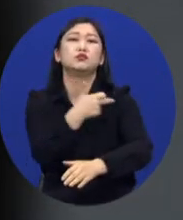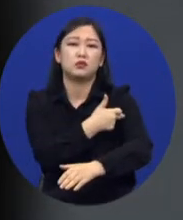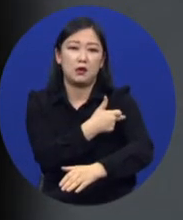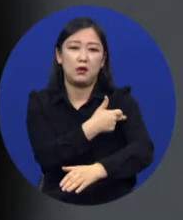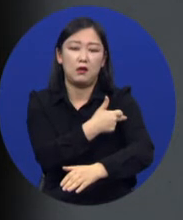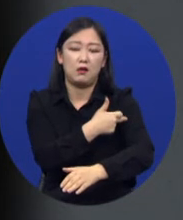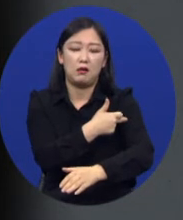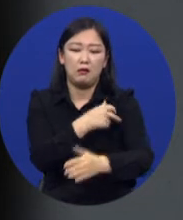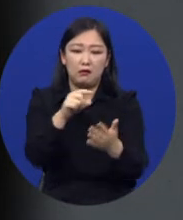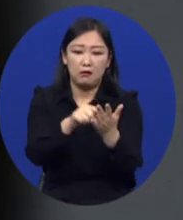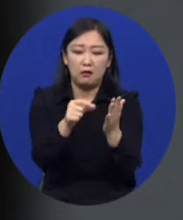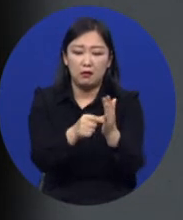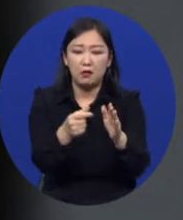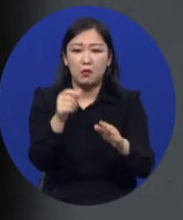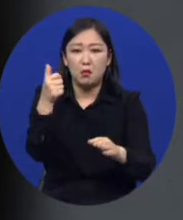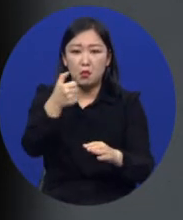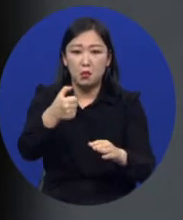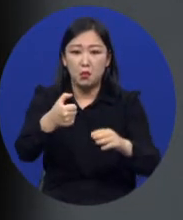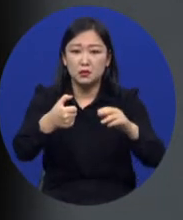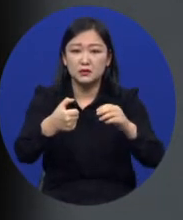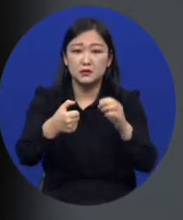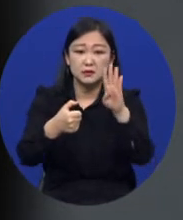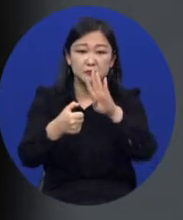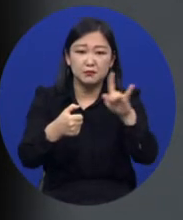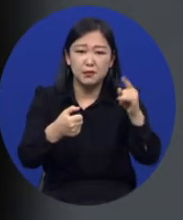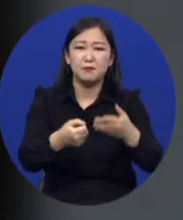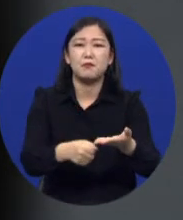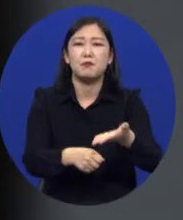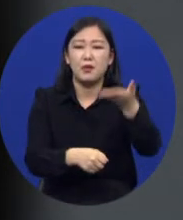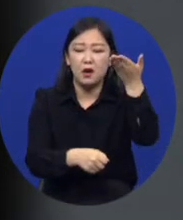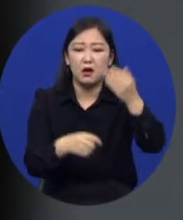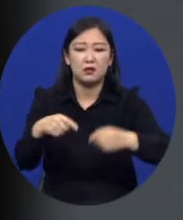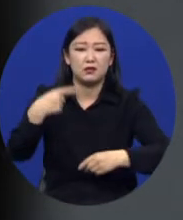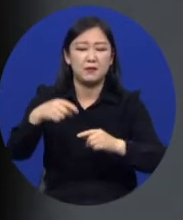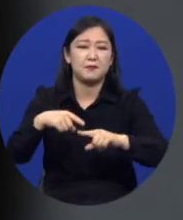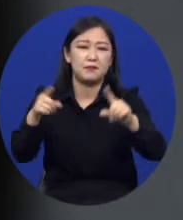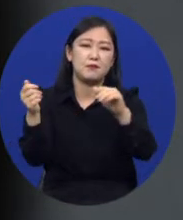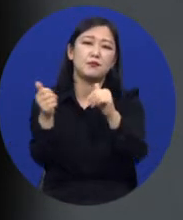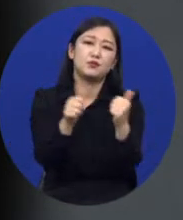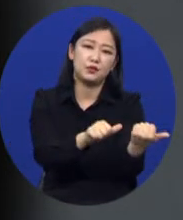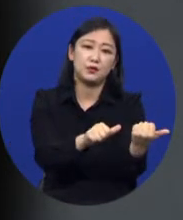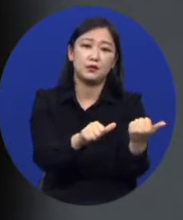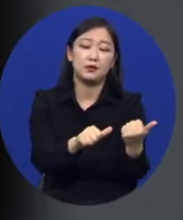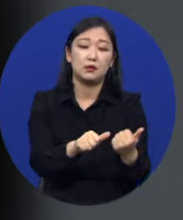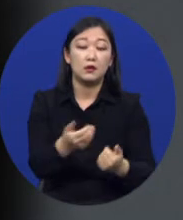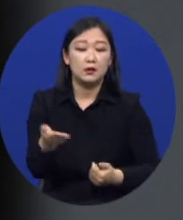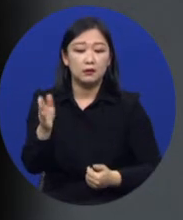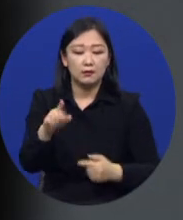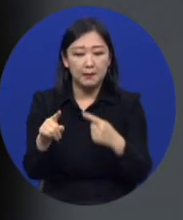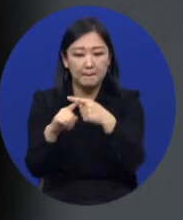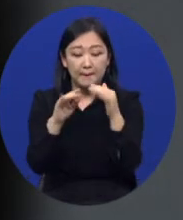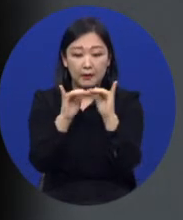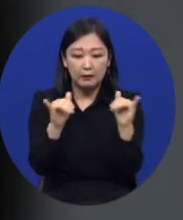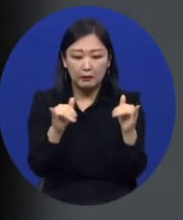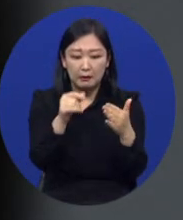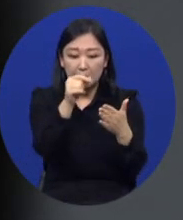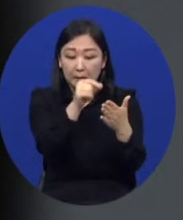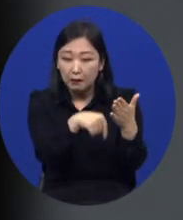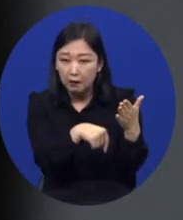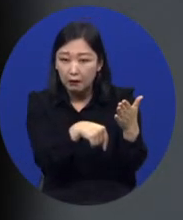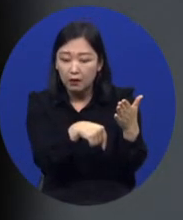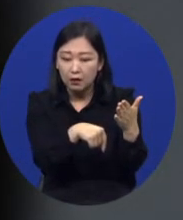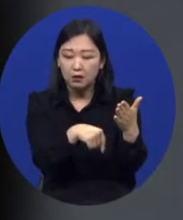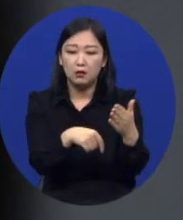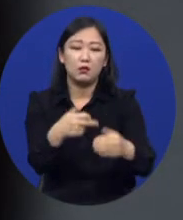적정 역량의 50대가 넘는 약물을 투여 가 된 경우에는 다음날 숨졌습니다 그런데 간호사들이 작성한 의료 기록지에